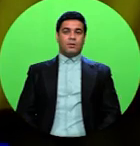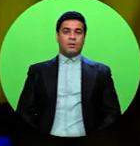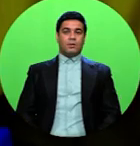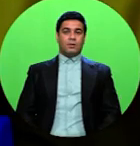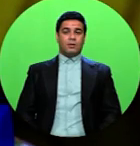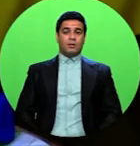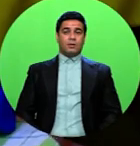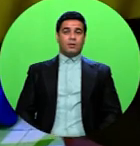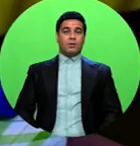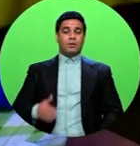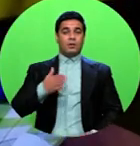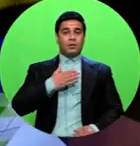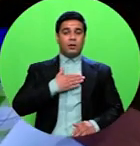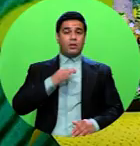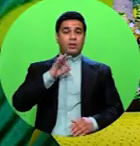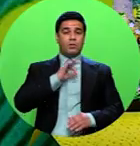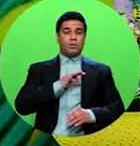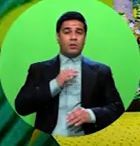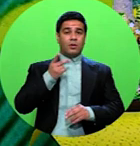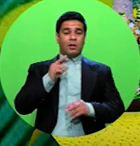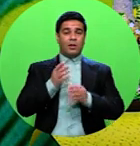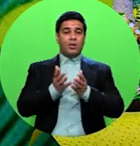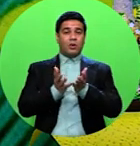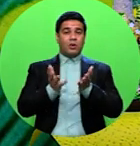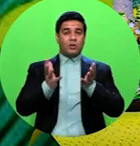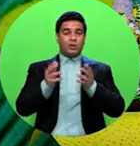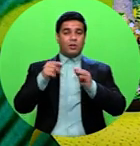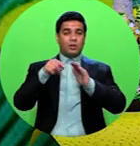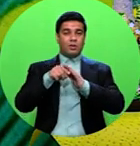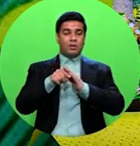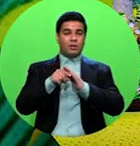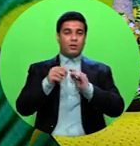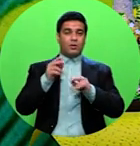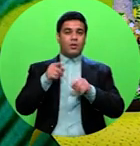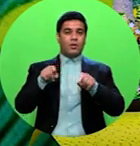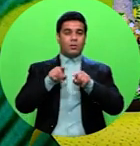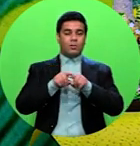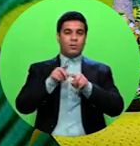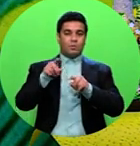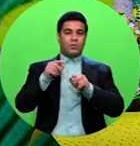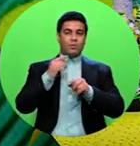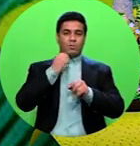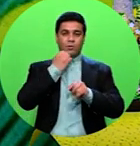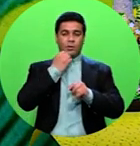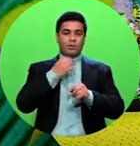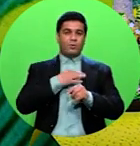В данном случае я использую для корзиночки вот этот лоскуточек.